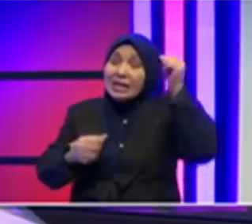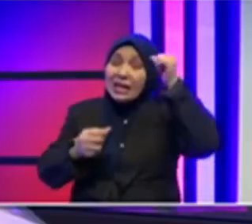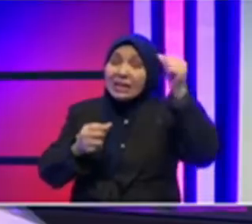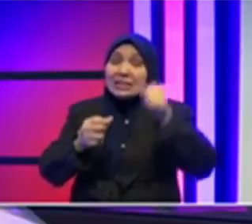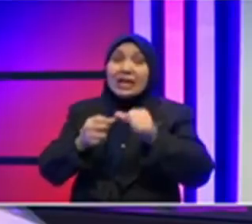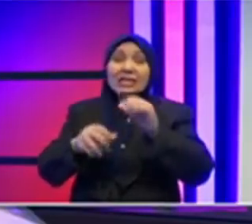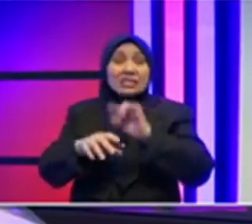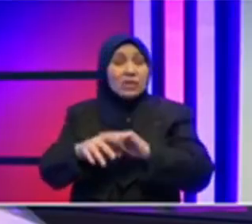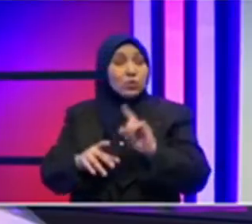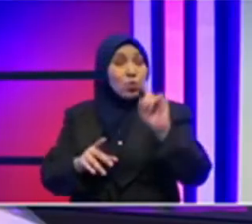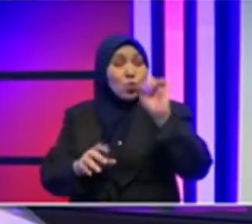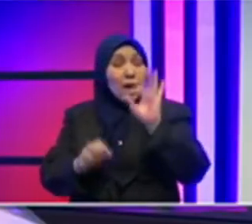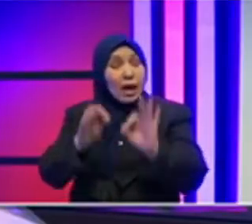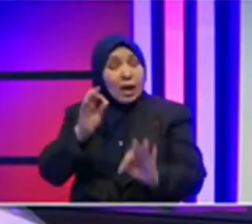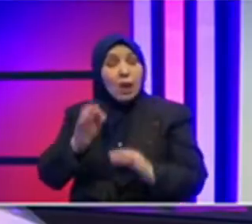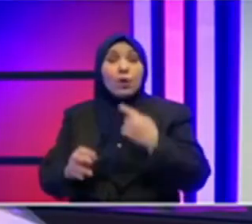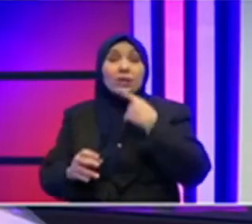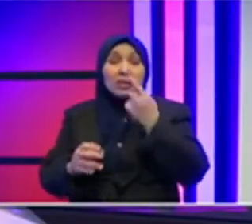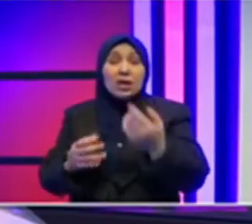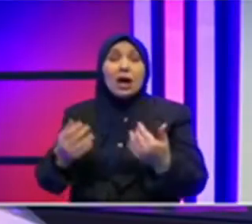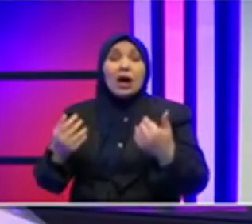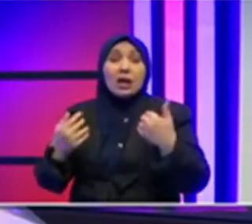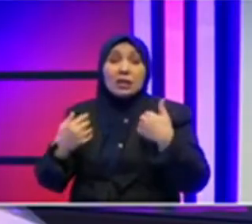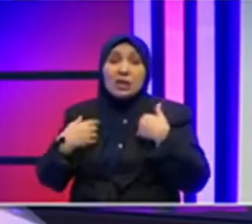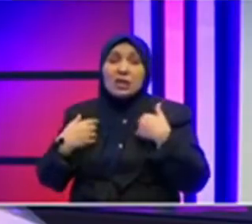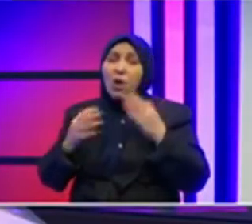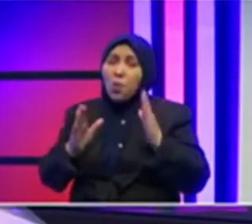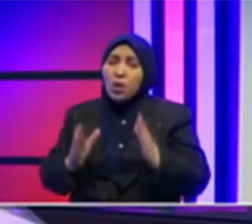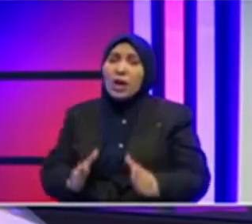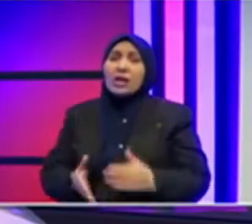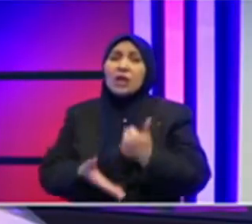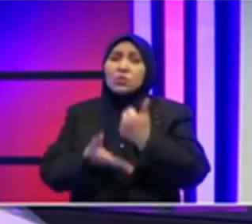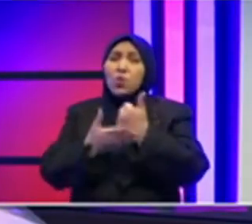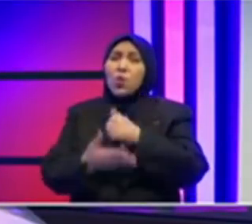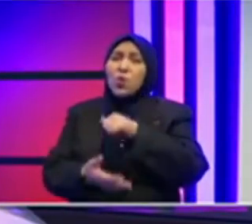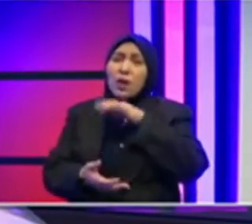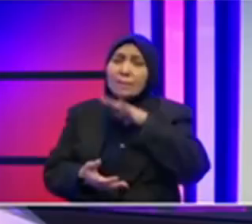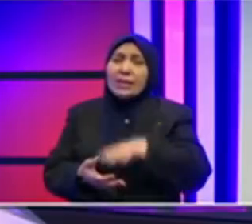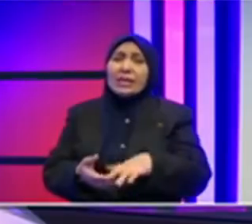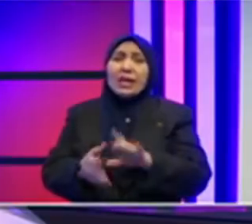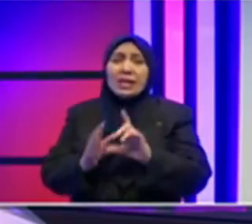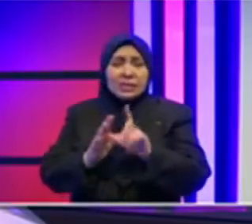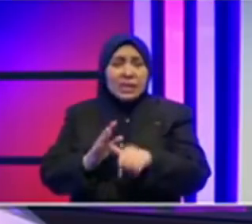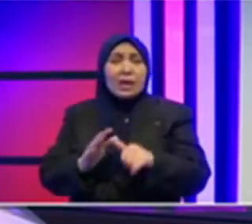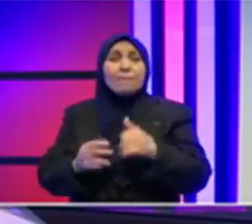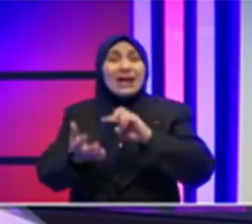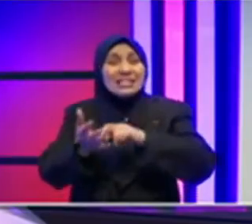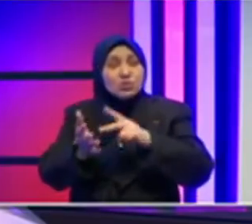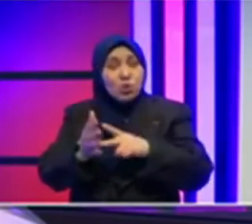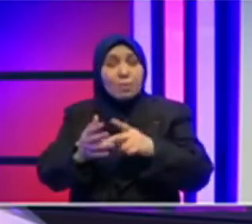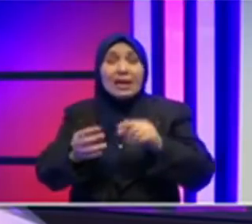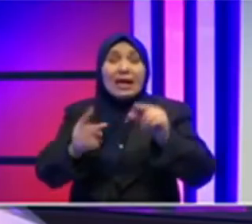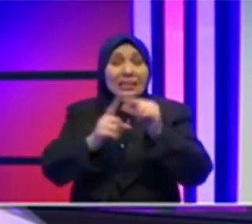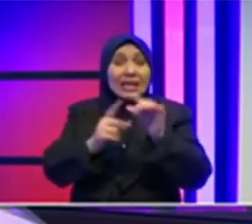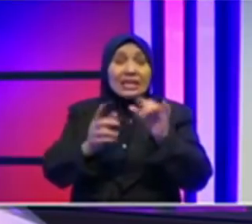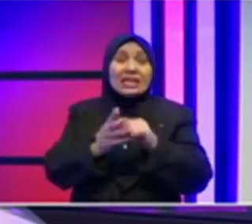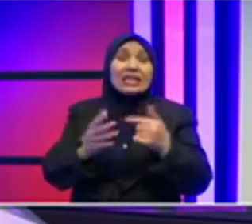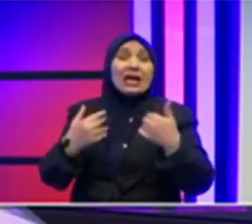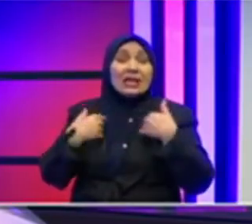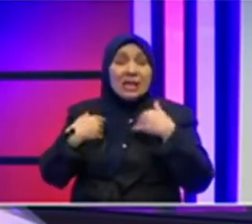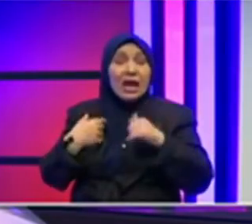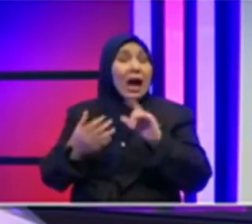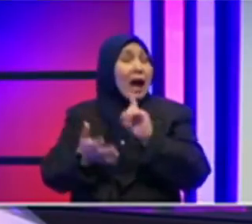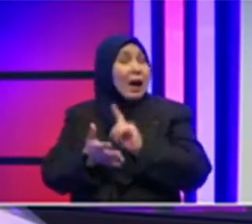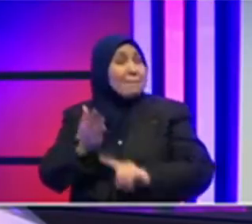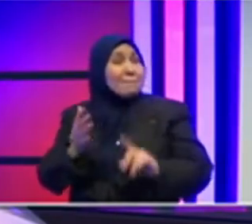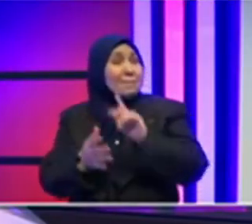satu ialah kalau katakan ada yang kata ada ke orang nak tolong Nabi, ya. Tetapi maksud daripada perkataan ini ialah